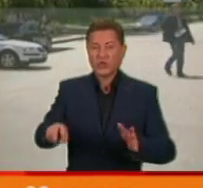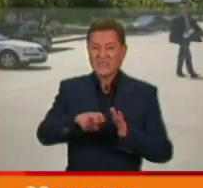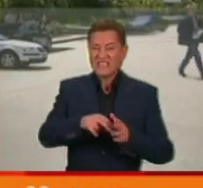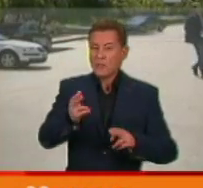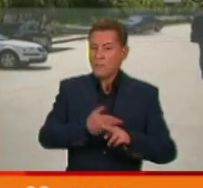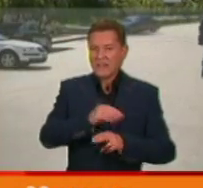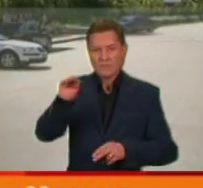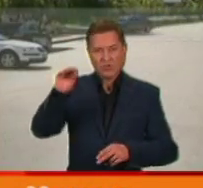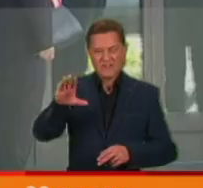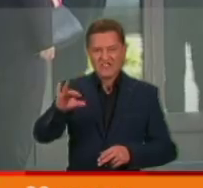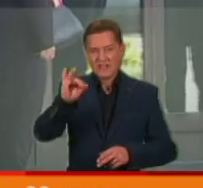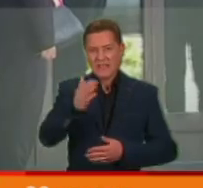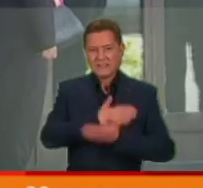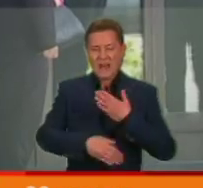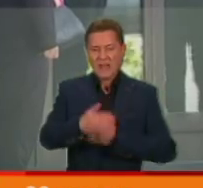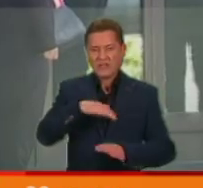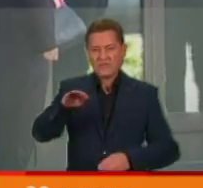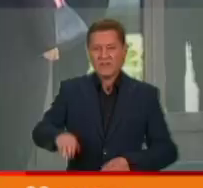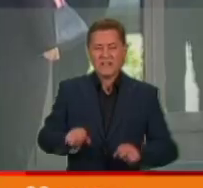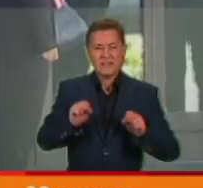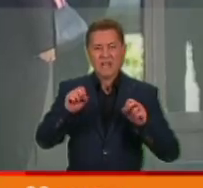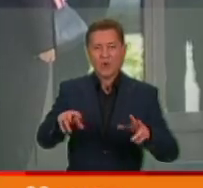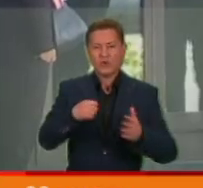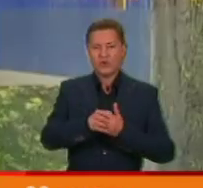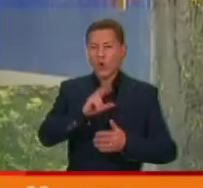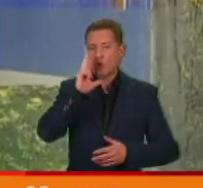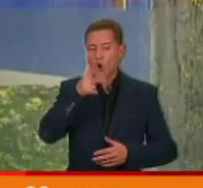без посвідчення та скалічив дитину, загрожує до